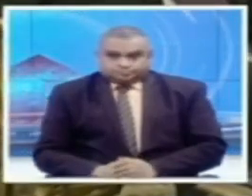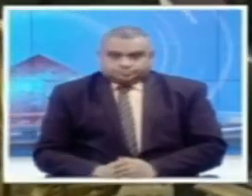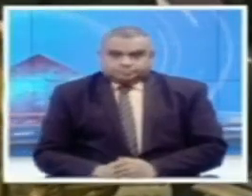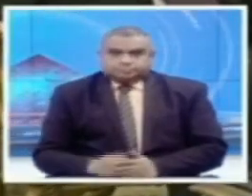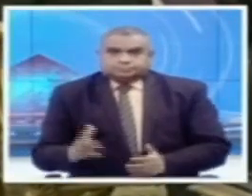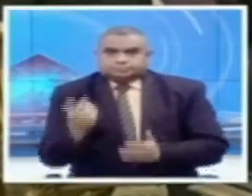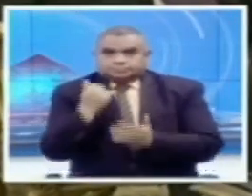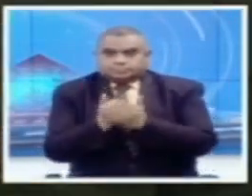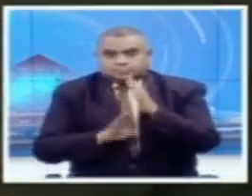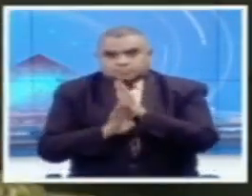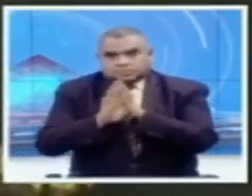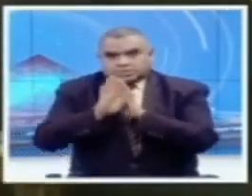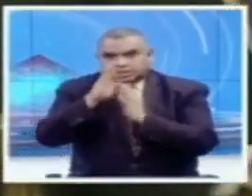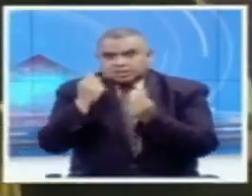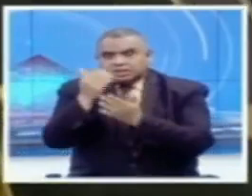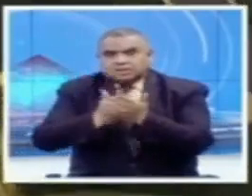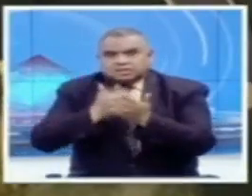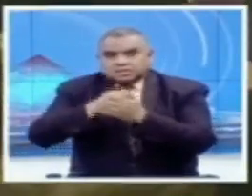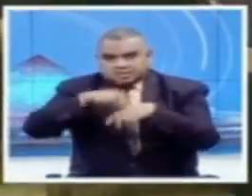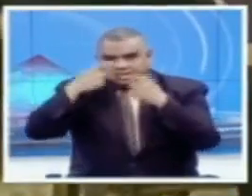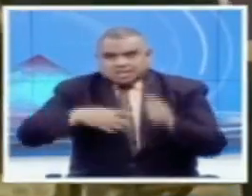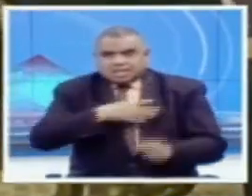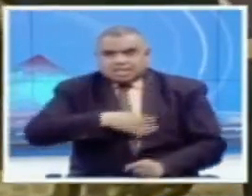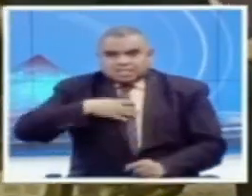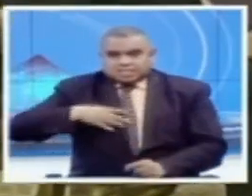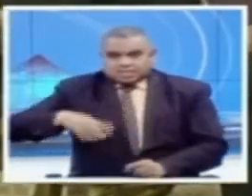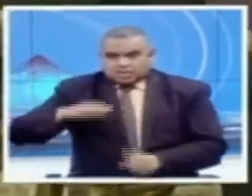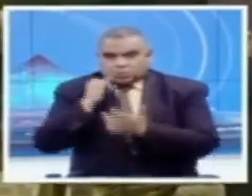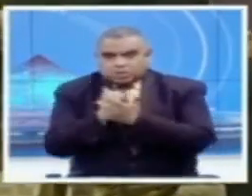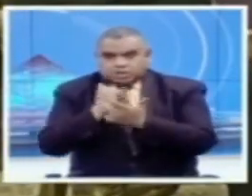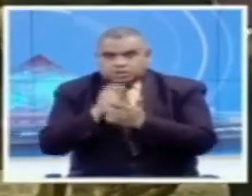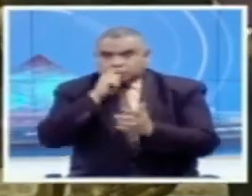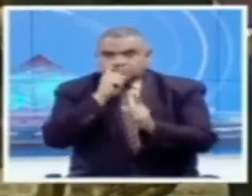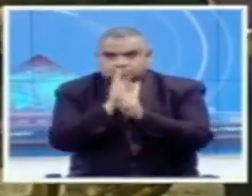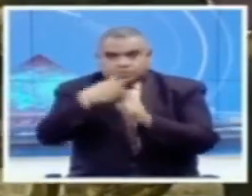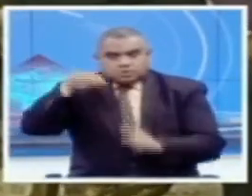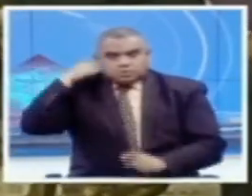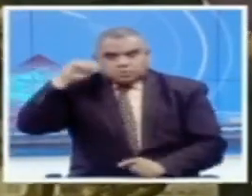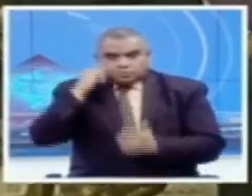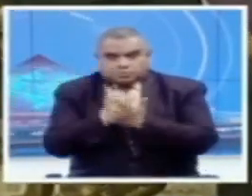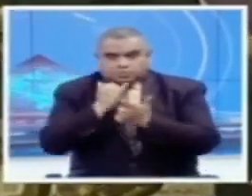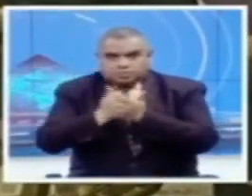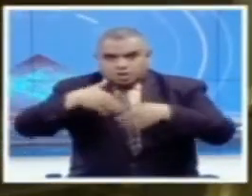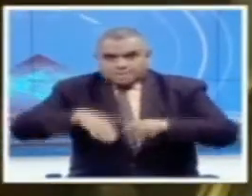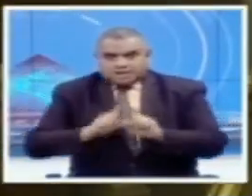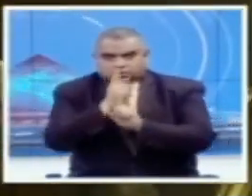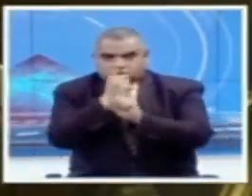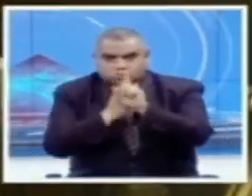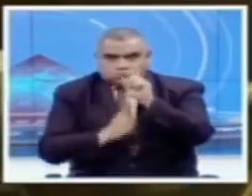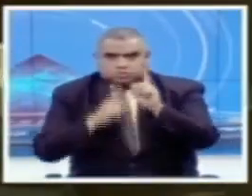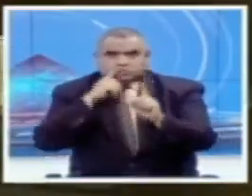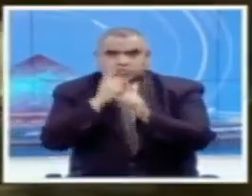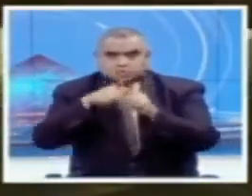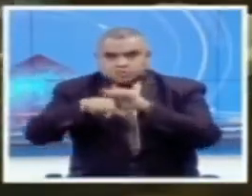نتطلع لزيادة الاستثمارات النرويجية في مصر، هكذا تحدث الدكتور مصطفى مدبولي رئيس مجلس الوزراء مع